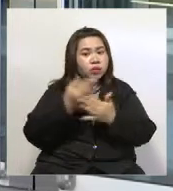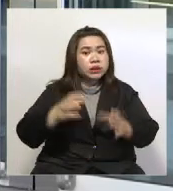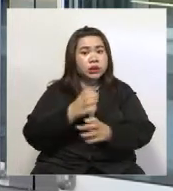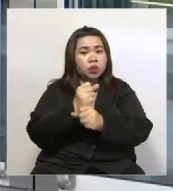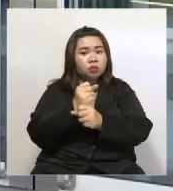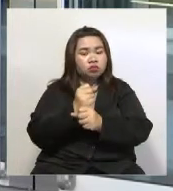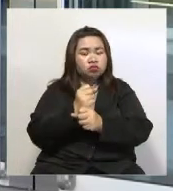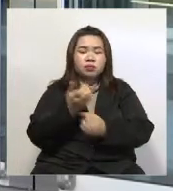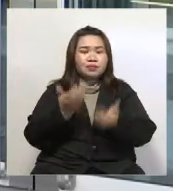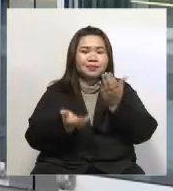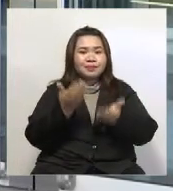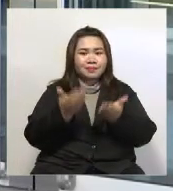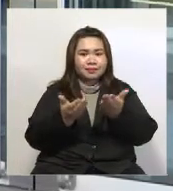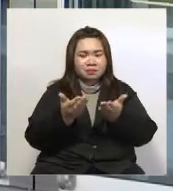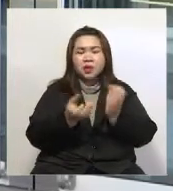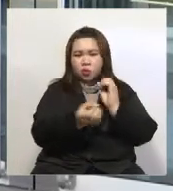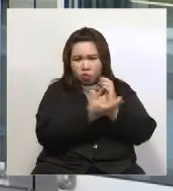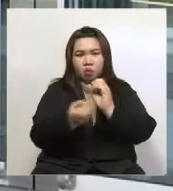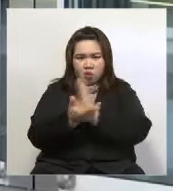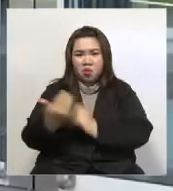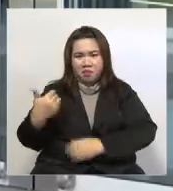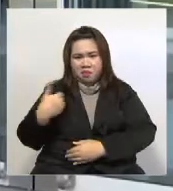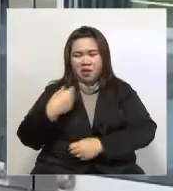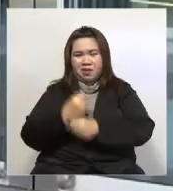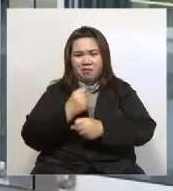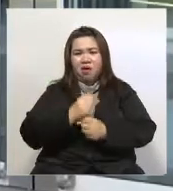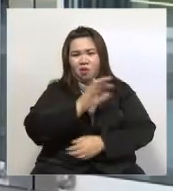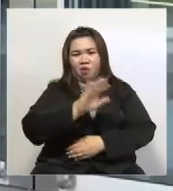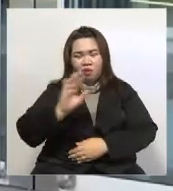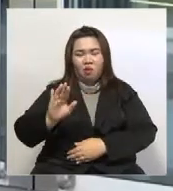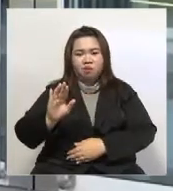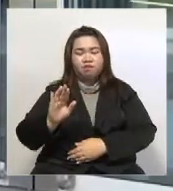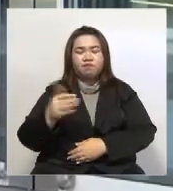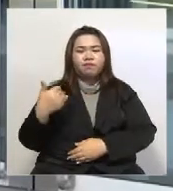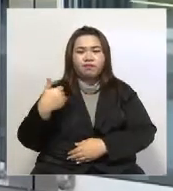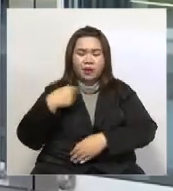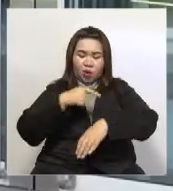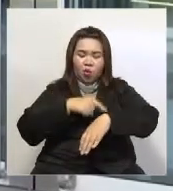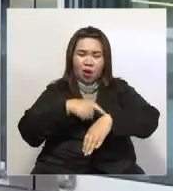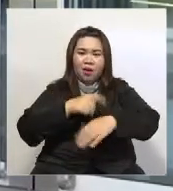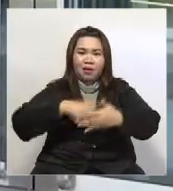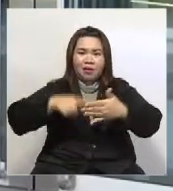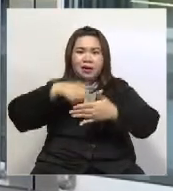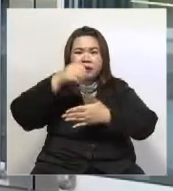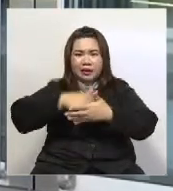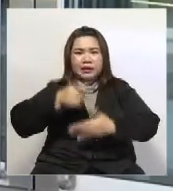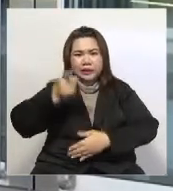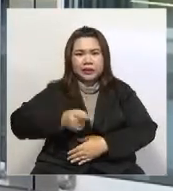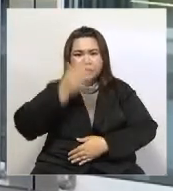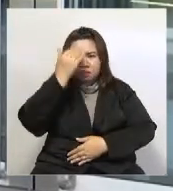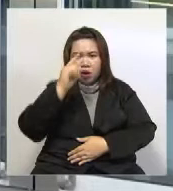มาในทิศทางใดก็จะกระทบต่อการดำเนินการของพรรคการเมืองนะคะรวมถึงระยะเวลาในการเลือกตั้งค่ะเพราะจะต้